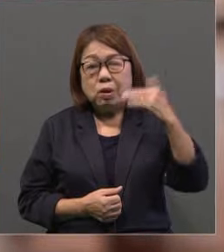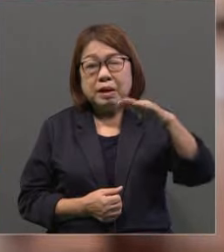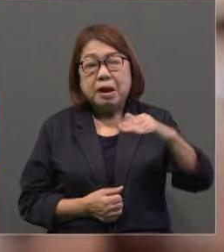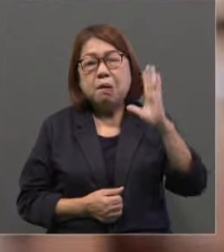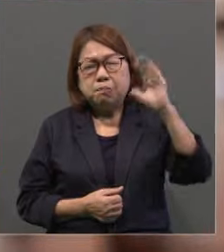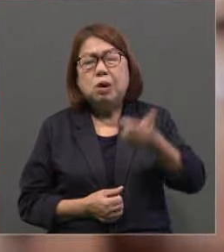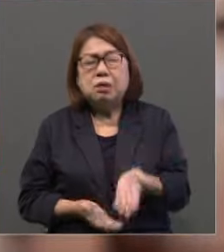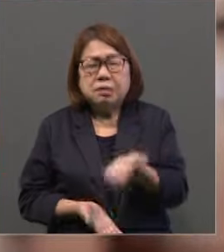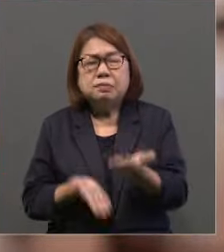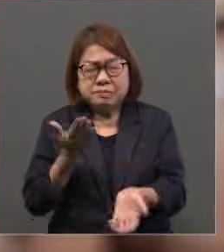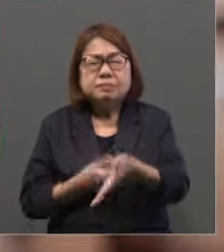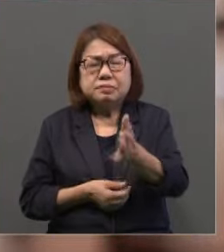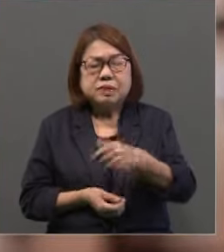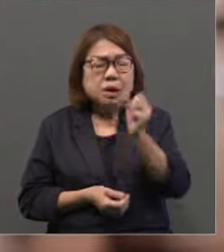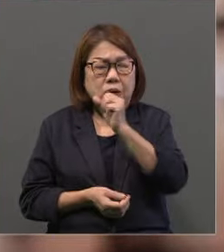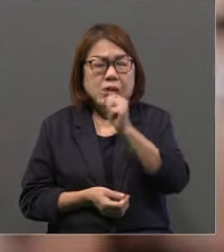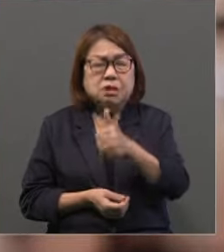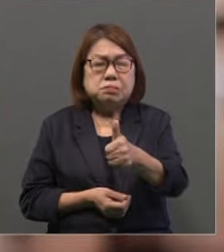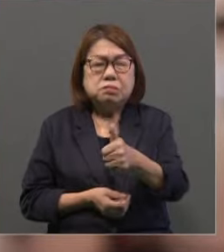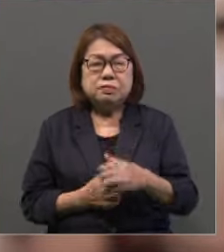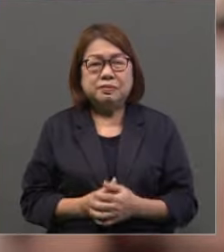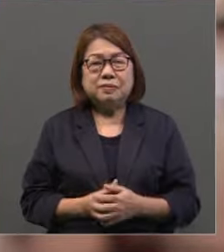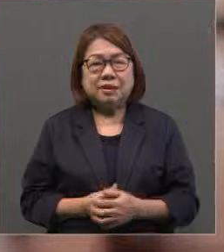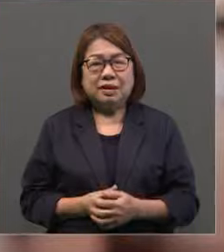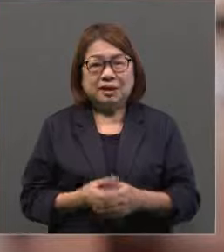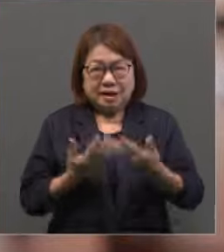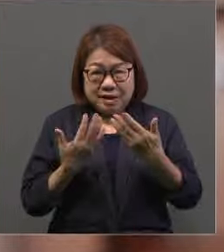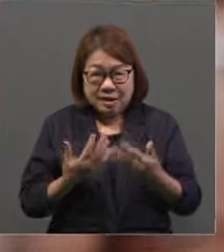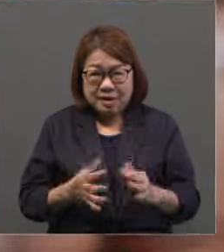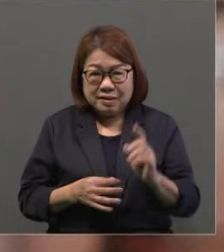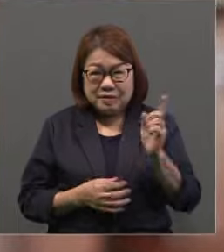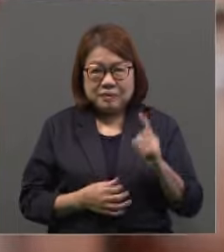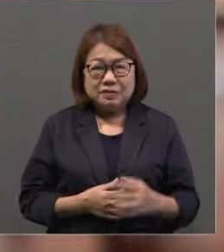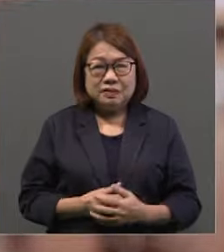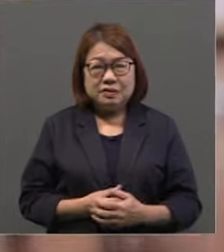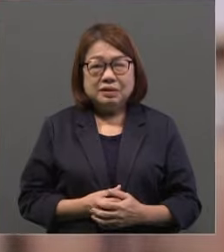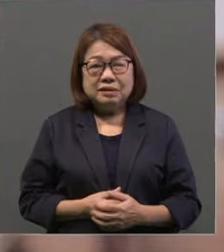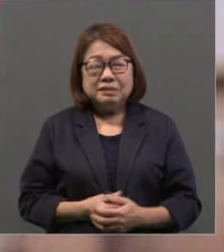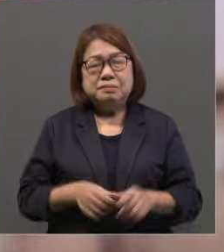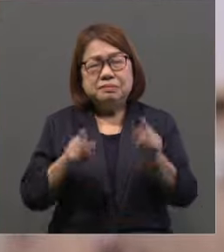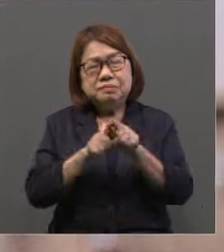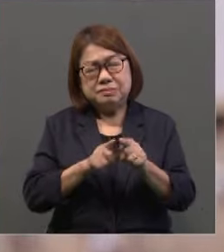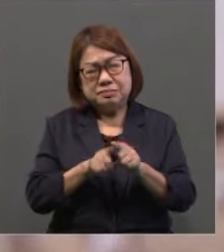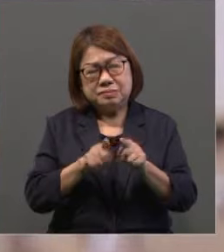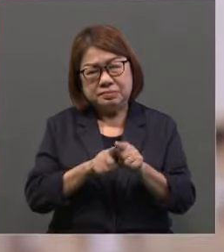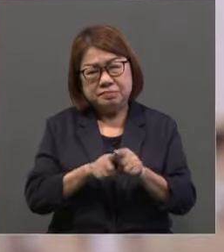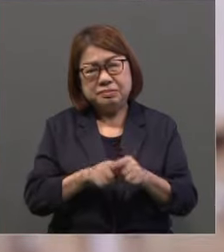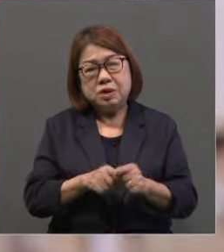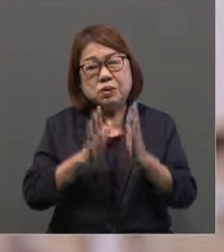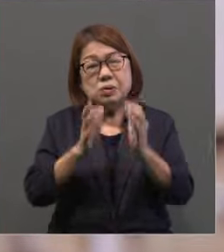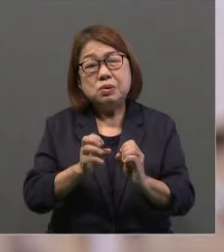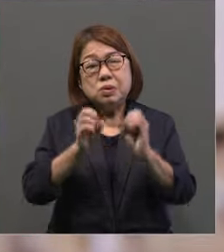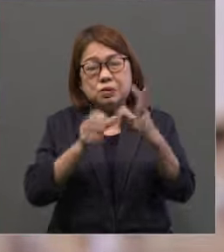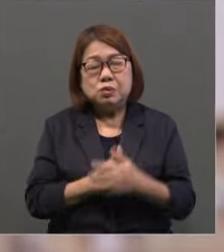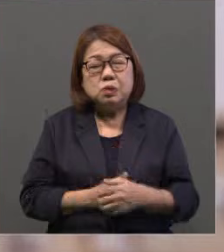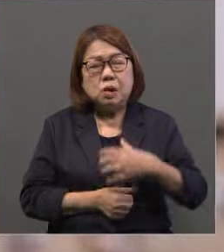นับสนุนอยากให้ร้องเพลงครับแล้วเหมือนตอนนั้นครูนิคมครับก็จะมาหาเด็